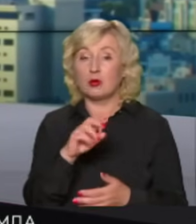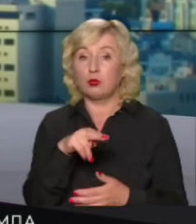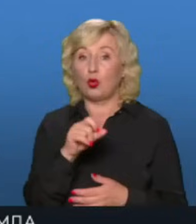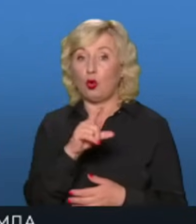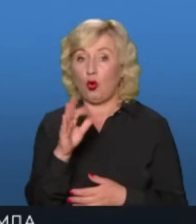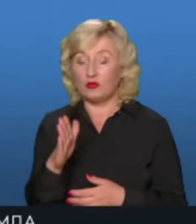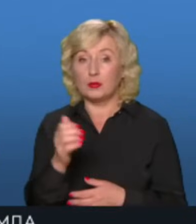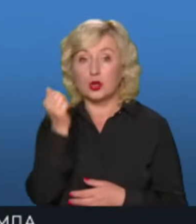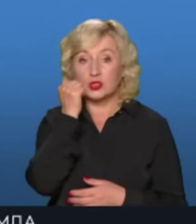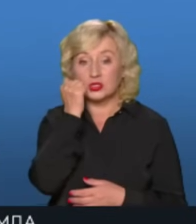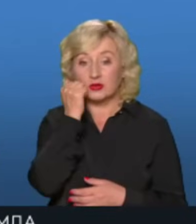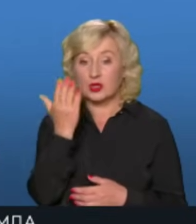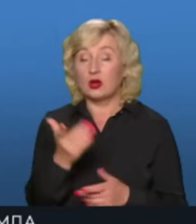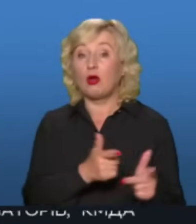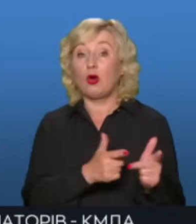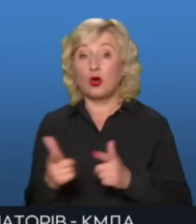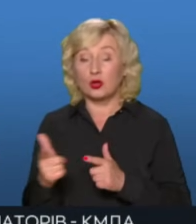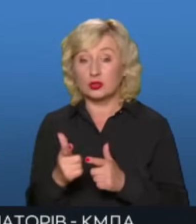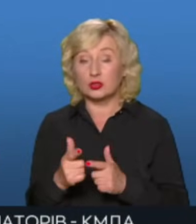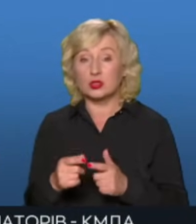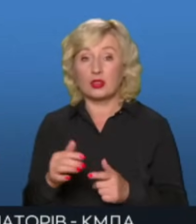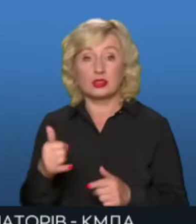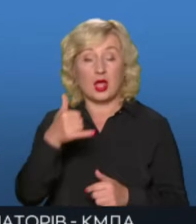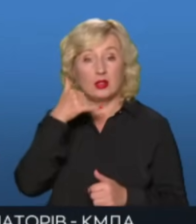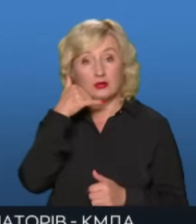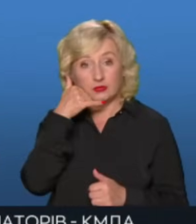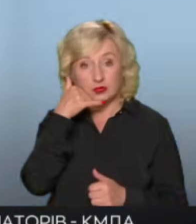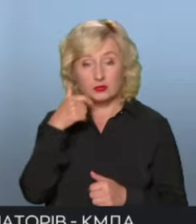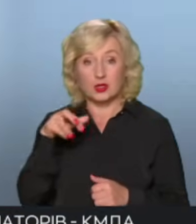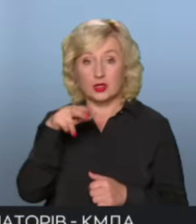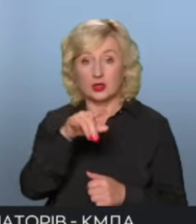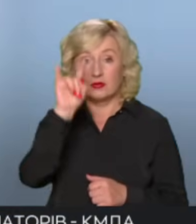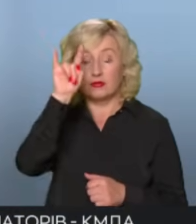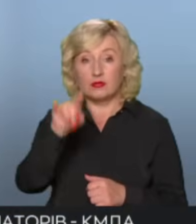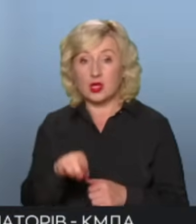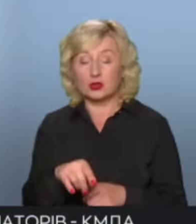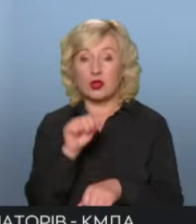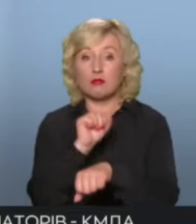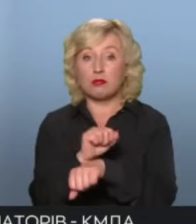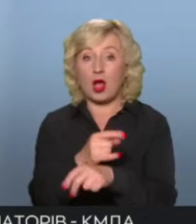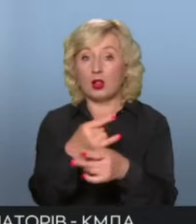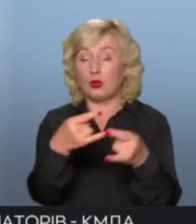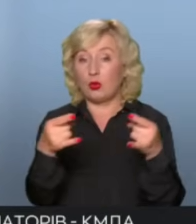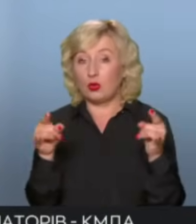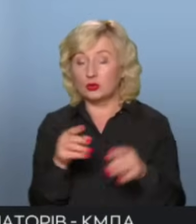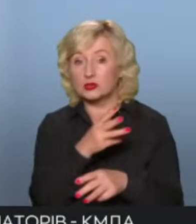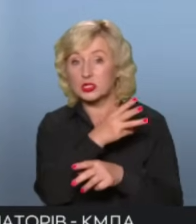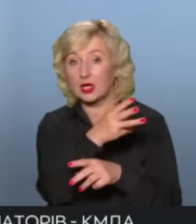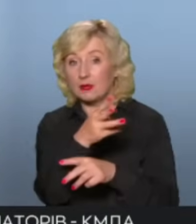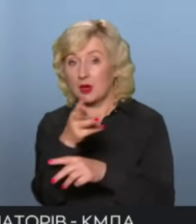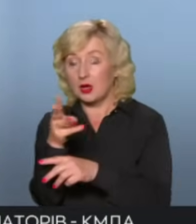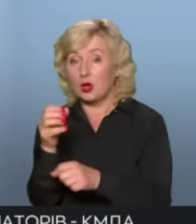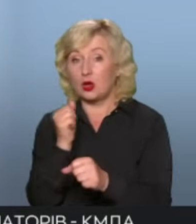Москвичі, отож, готуємося, дістаємо телефони, йдемо до вікна, на балкони, знімаємо роботу з